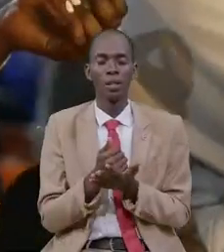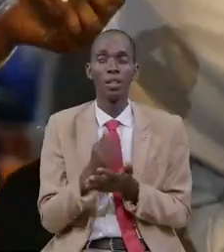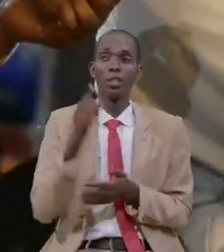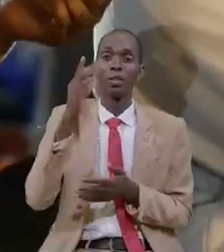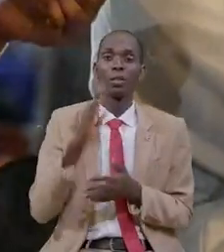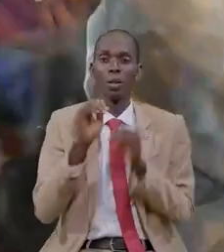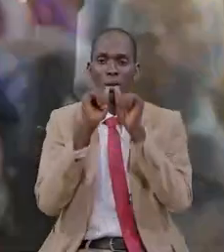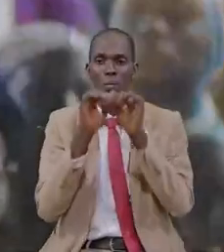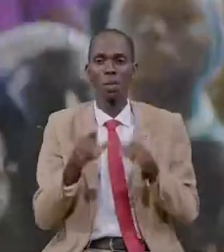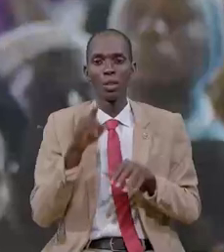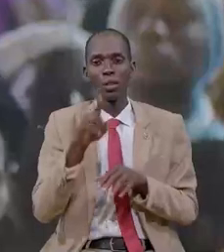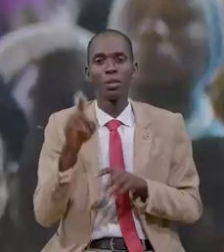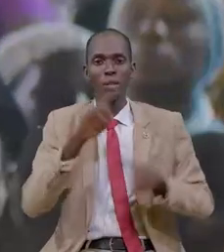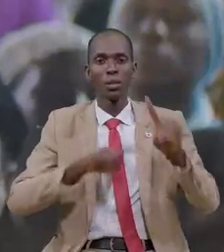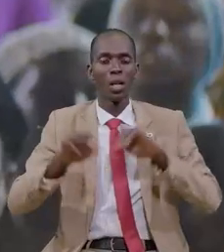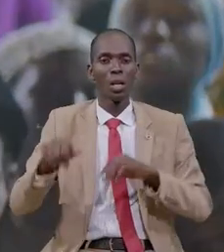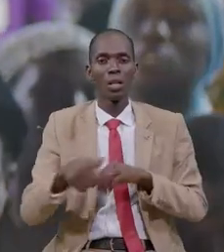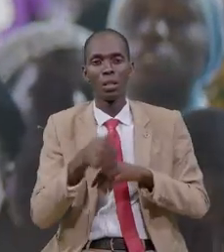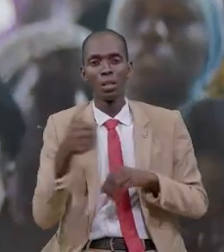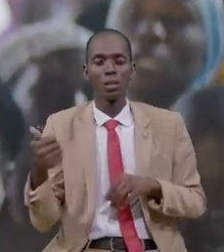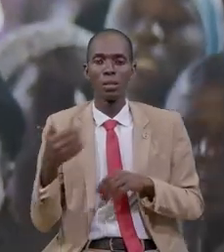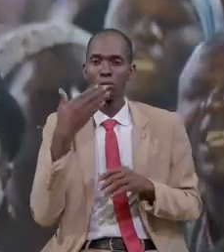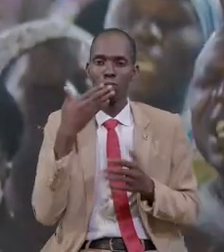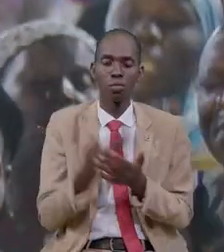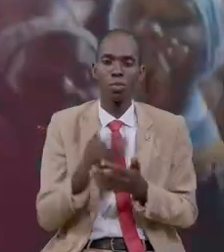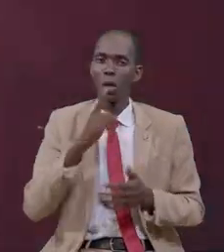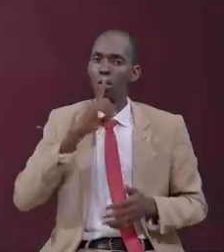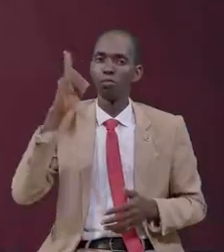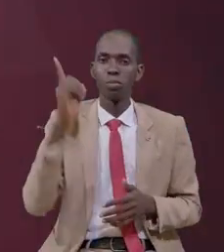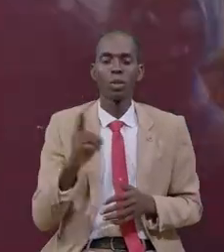Que Dieu vous bénisse. Un autre bonbon. Amen.